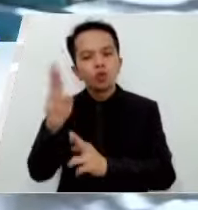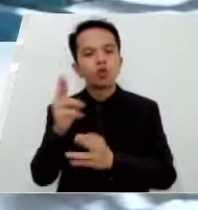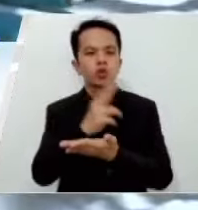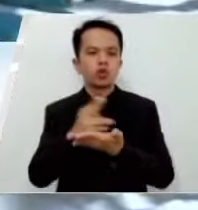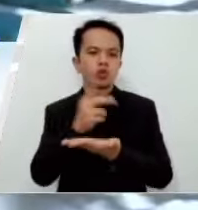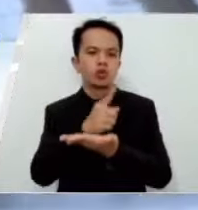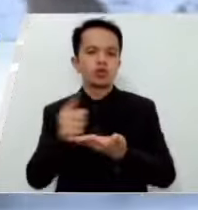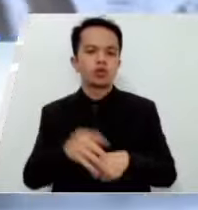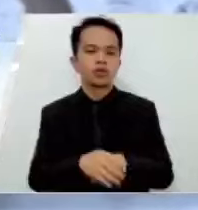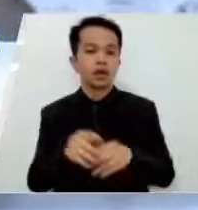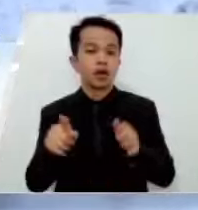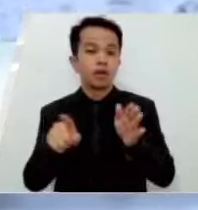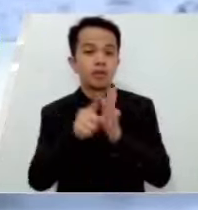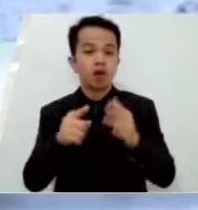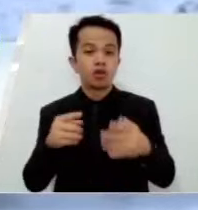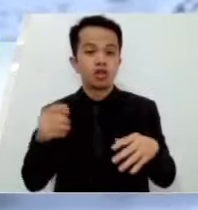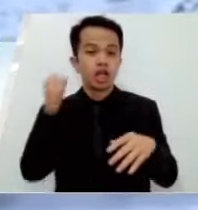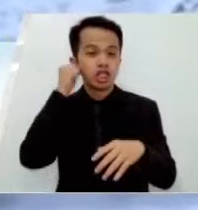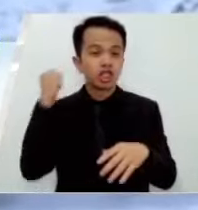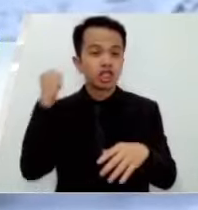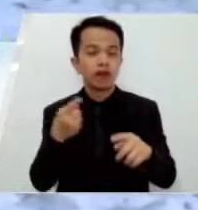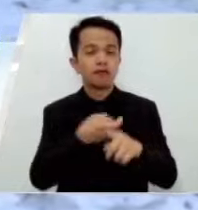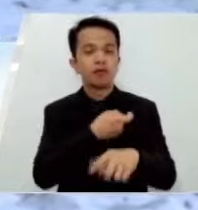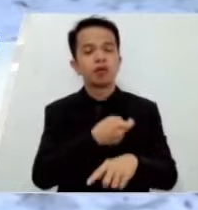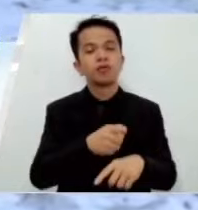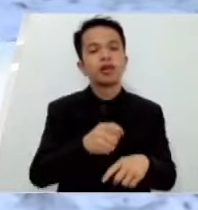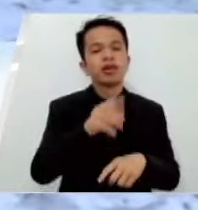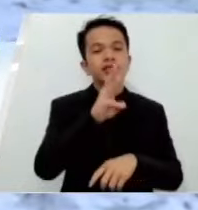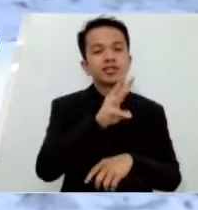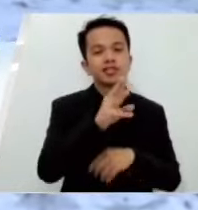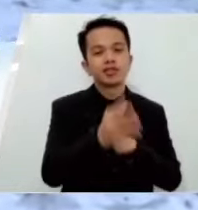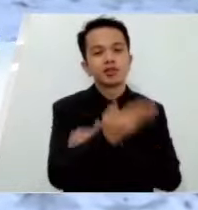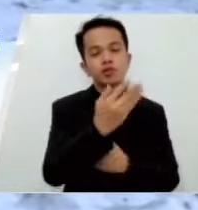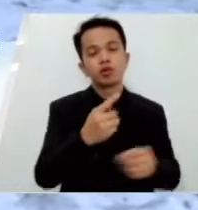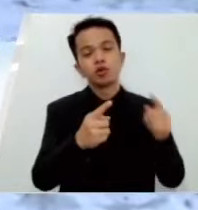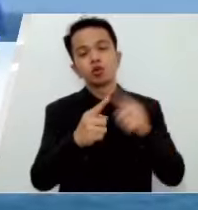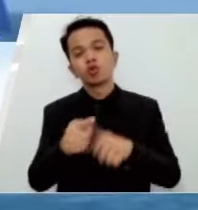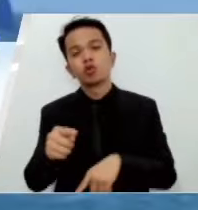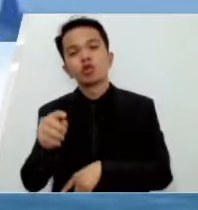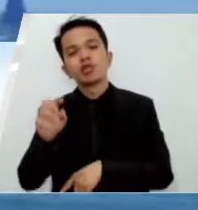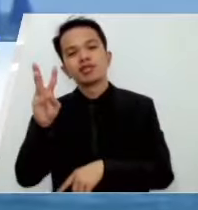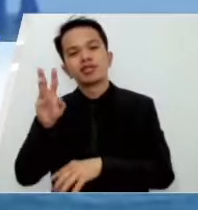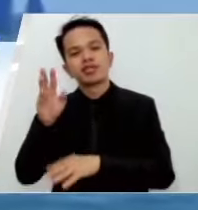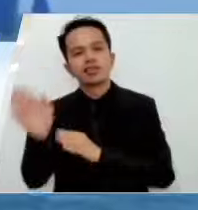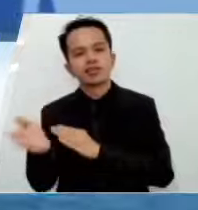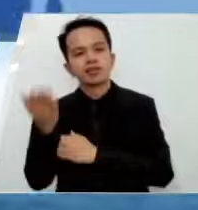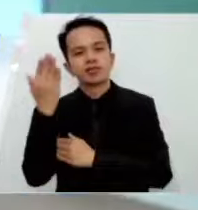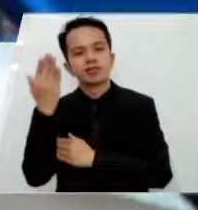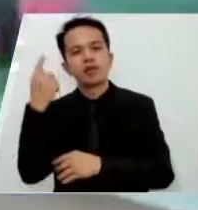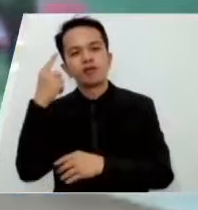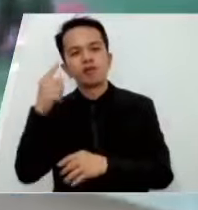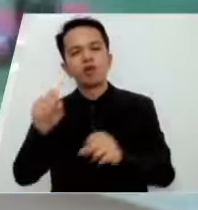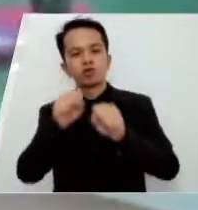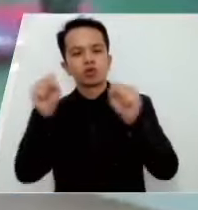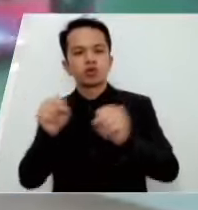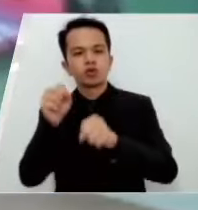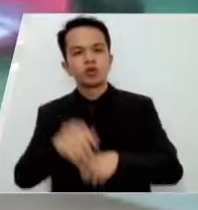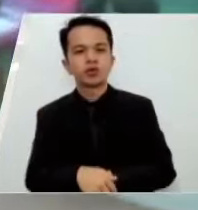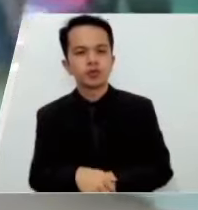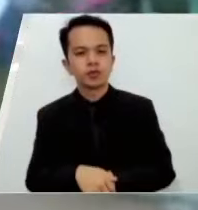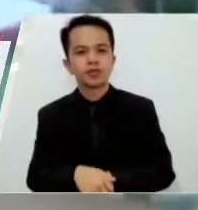ang pagpapatugtog mula alas 6 ng umaga ng Biyernes Santo hanggang alas 6 ng umaga sa Sabado de Gloria. So yun, wala